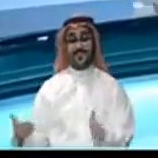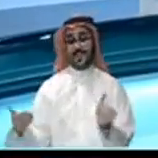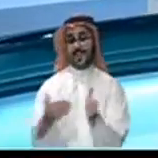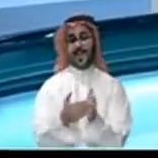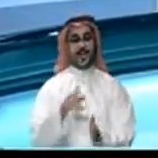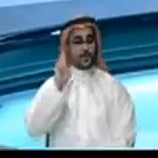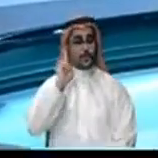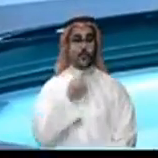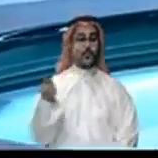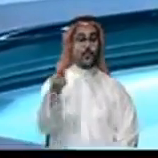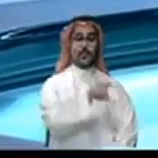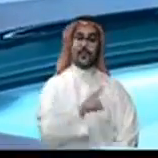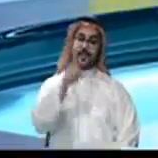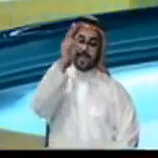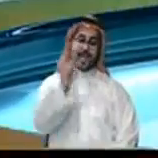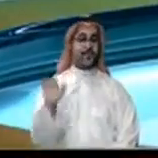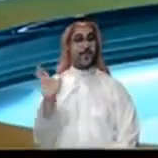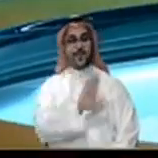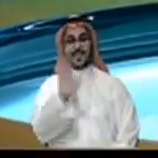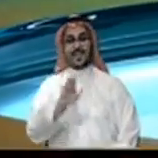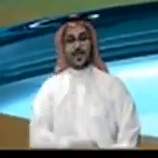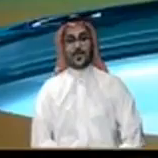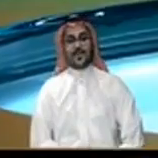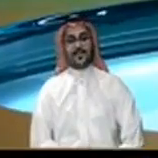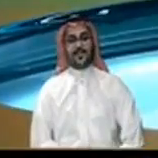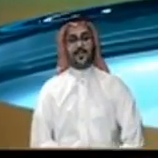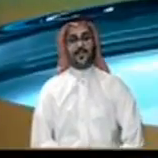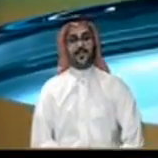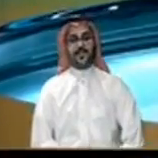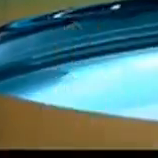مشاهدينا شكرا لكم على طيب المتابعة، وفي أمان الله. في أمان الله.